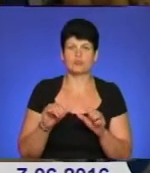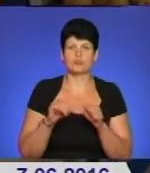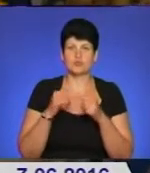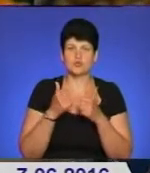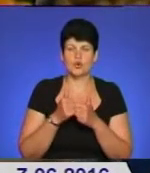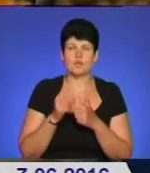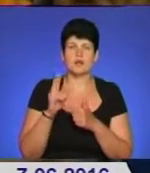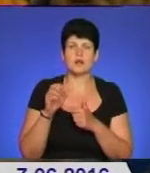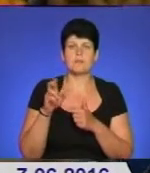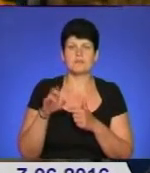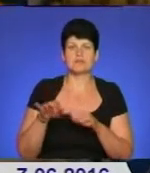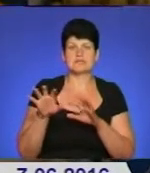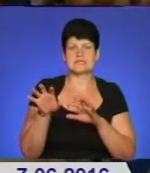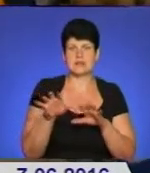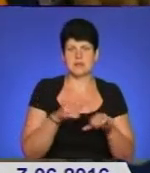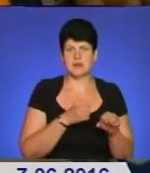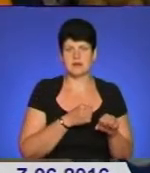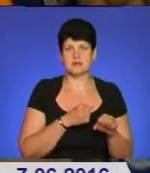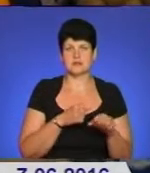раз на тиждень, а полуниця провіряється щодня.